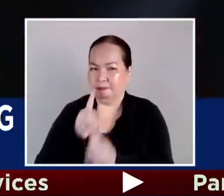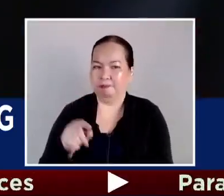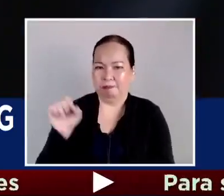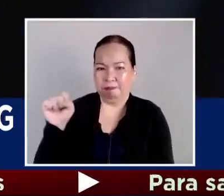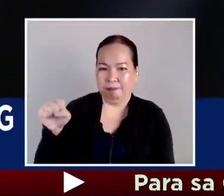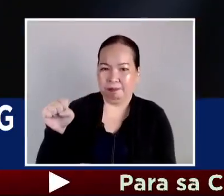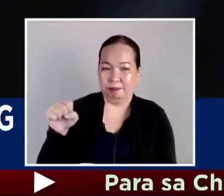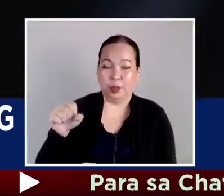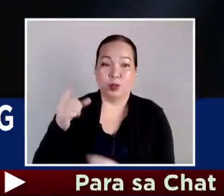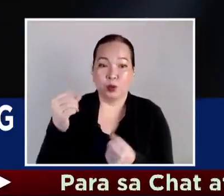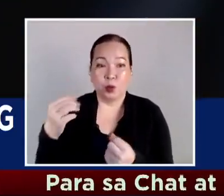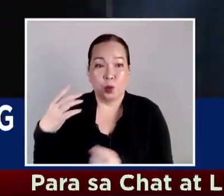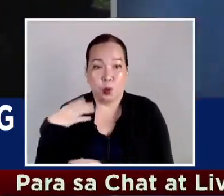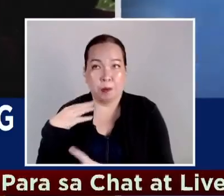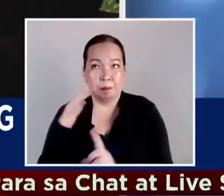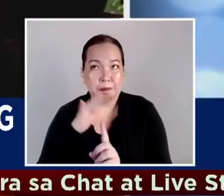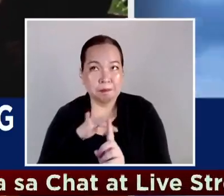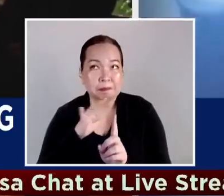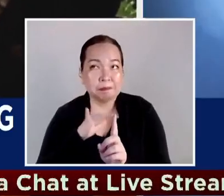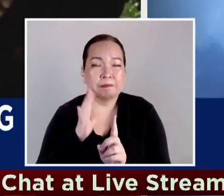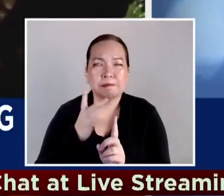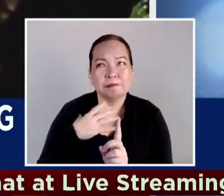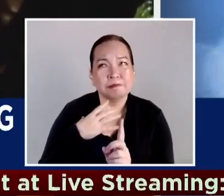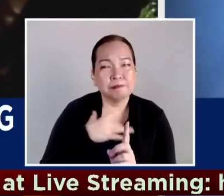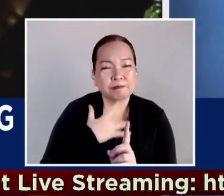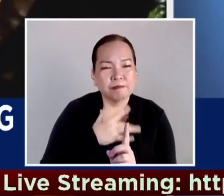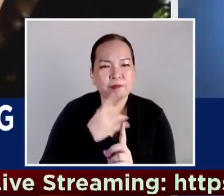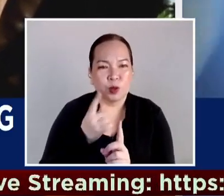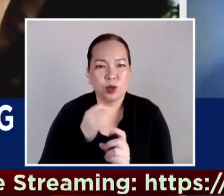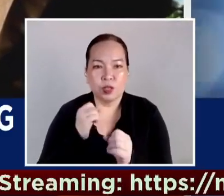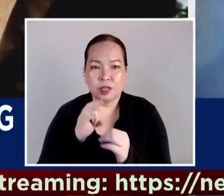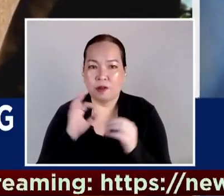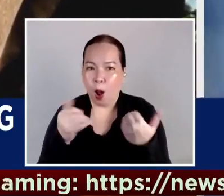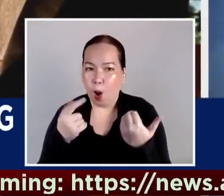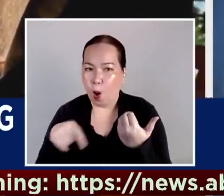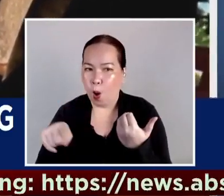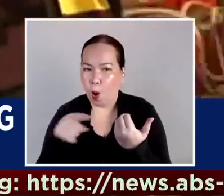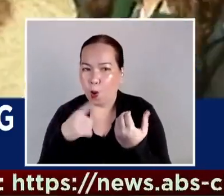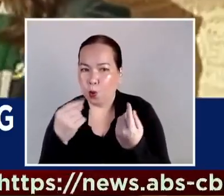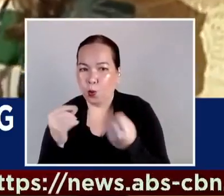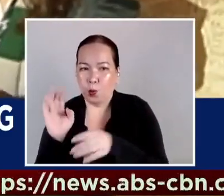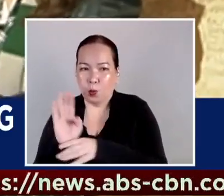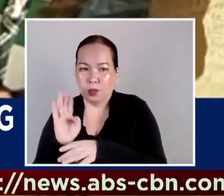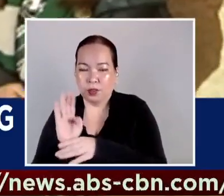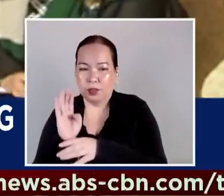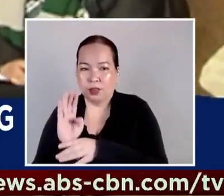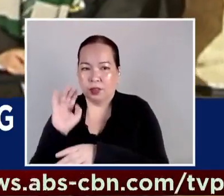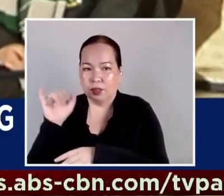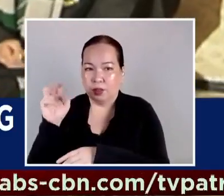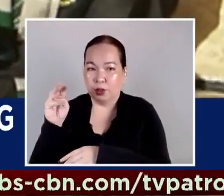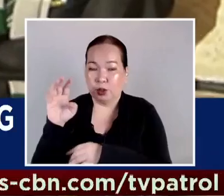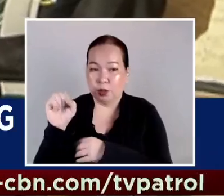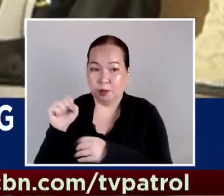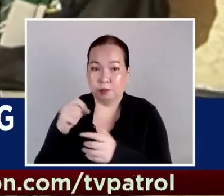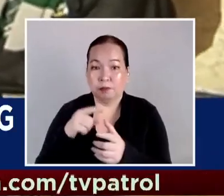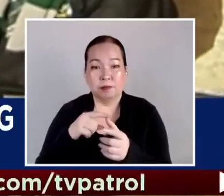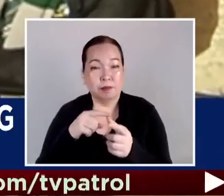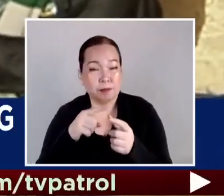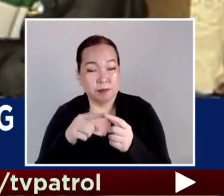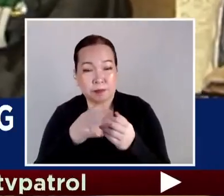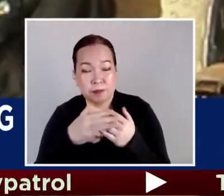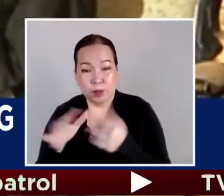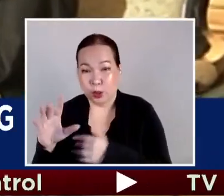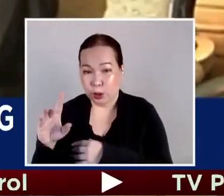halip, pinakiramdaman muna niya kung paano magpatakbo ng negosyo si James. Pagsapit ng December